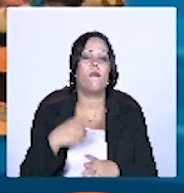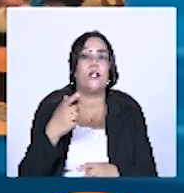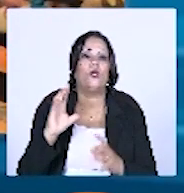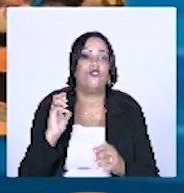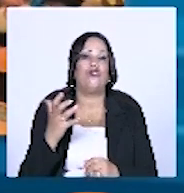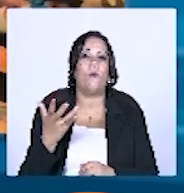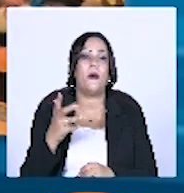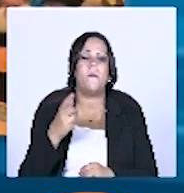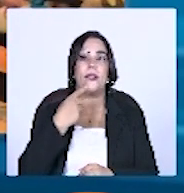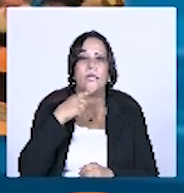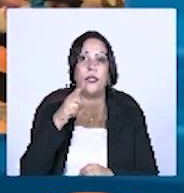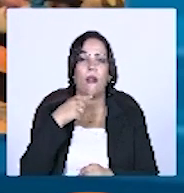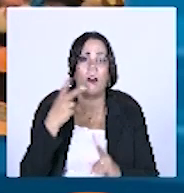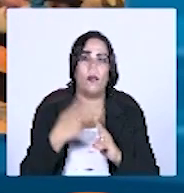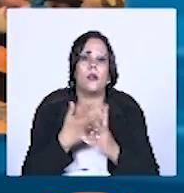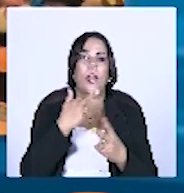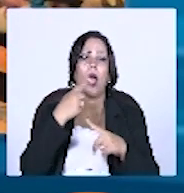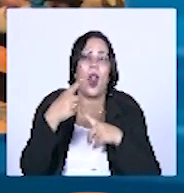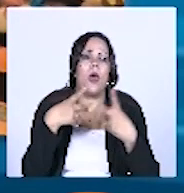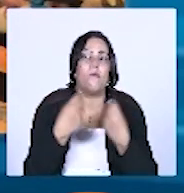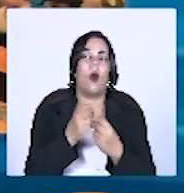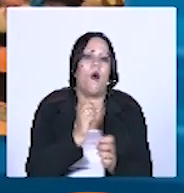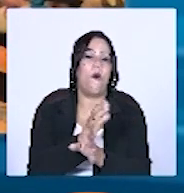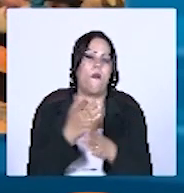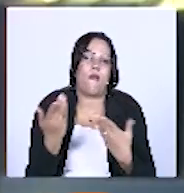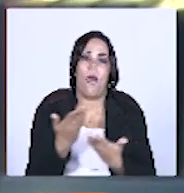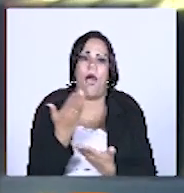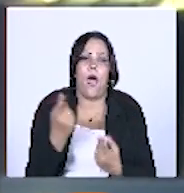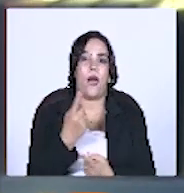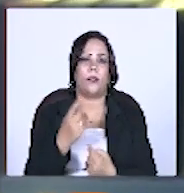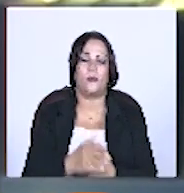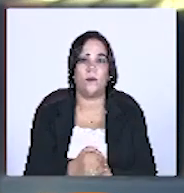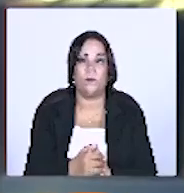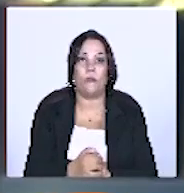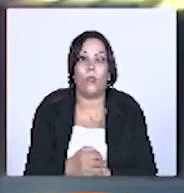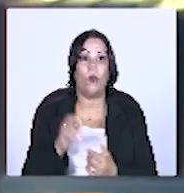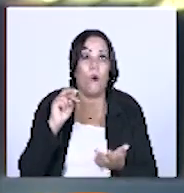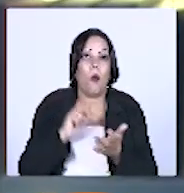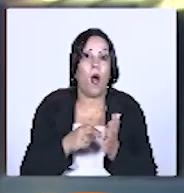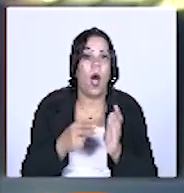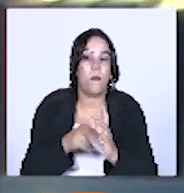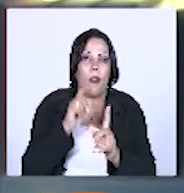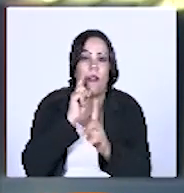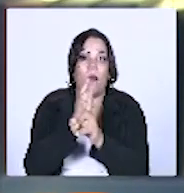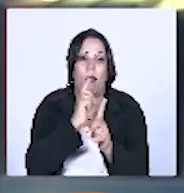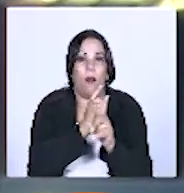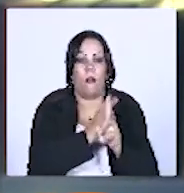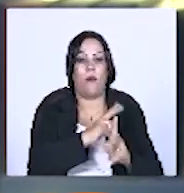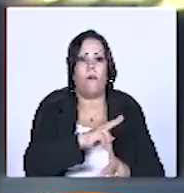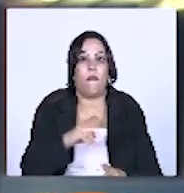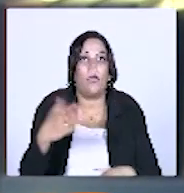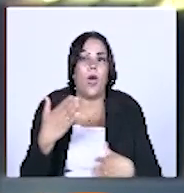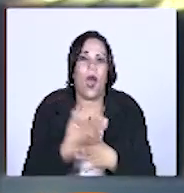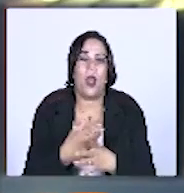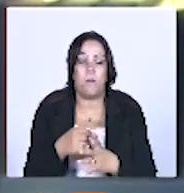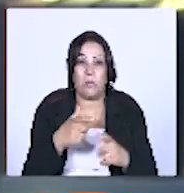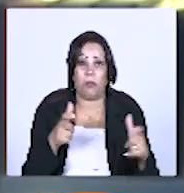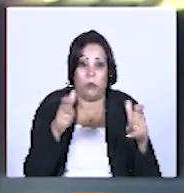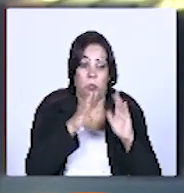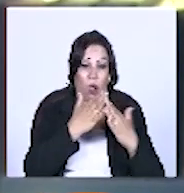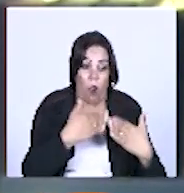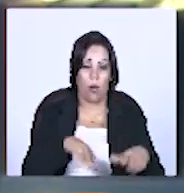الاسكندريه والناس اتكلمت واتكلمت بحريه وحدث لقاءات يعني حتى على